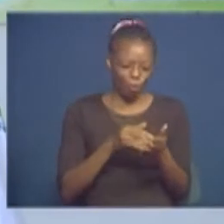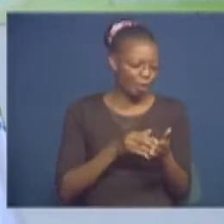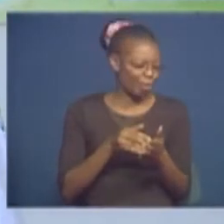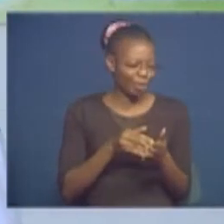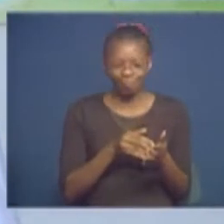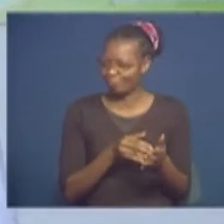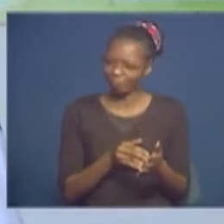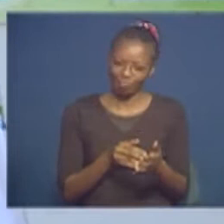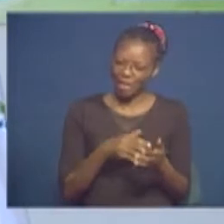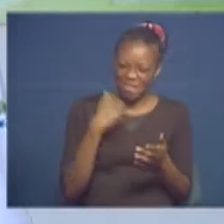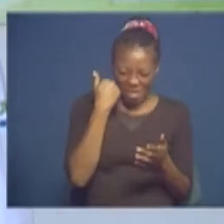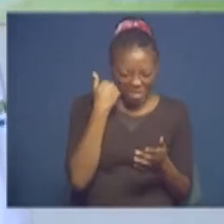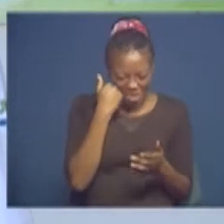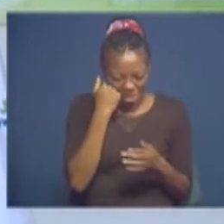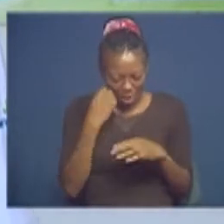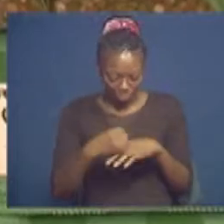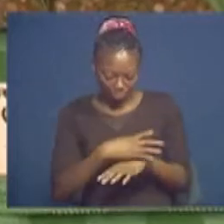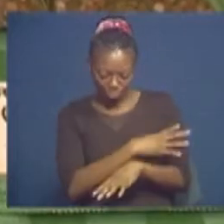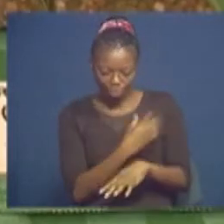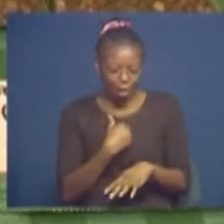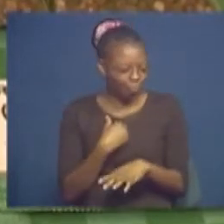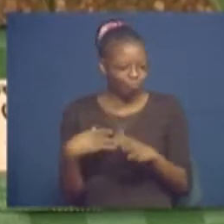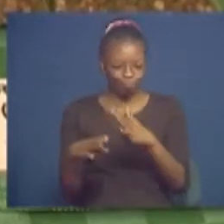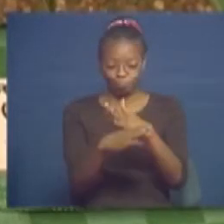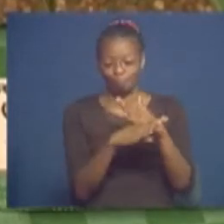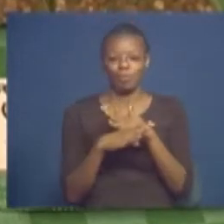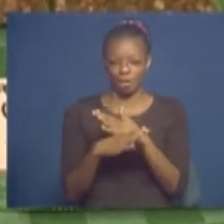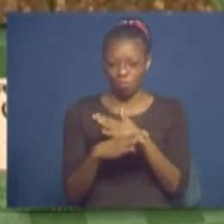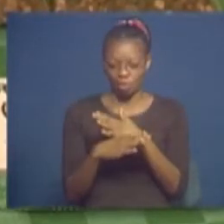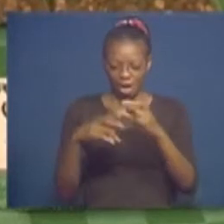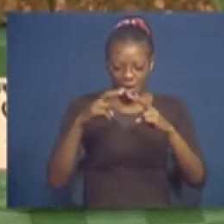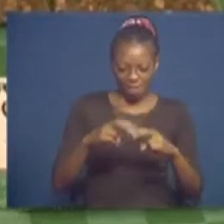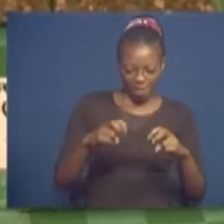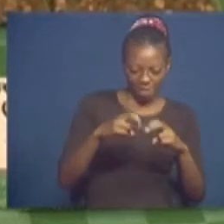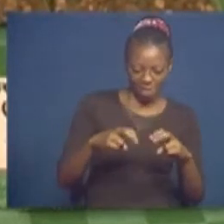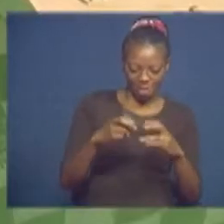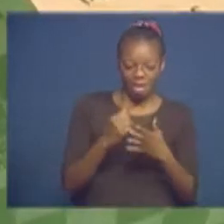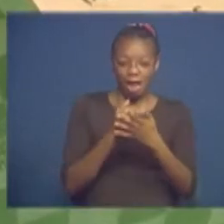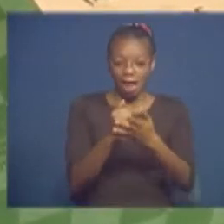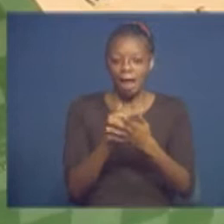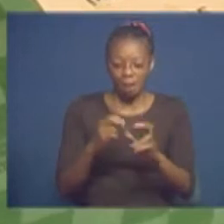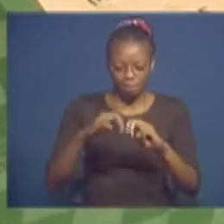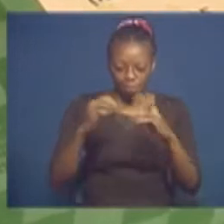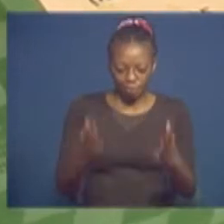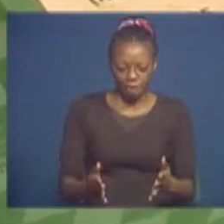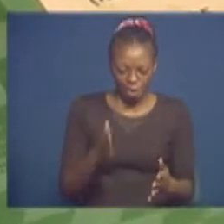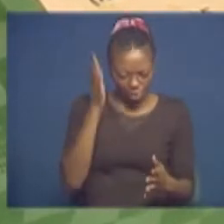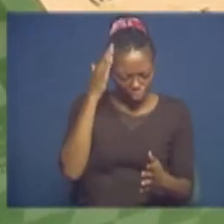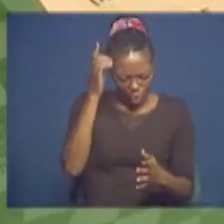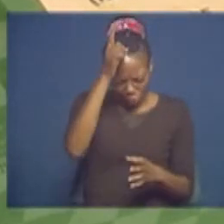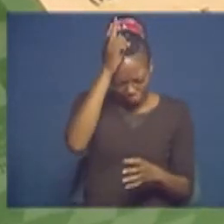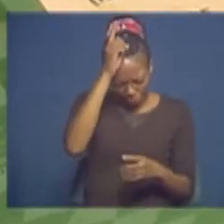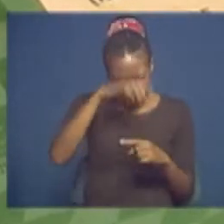ulegevu ama kupata magonjwa kama saratani. Utafiti umewasaidia sana watafiti kujua ni mboga zipi za kienyeji